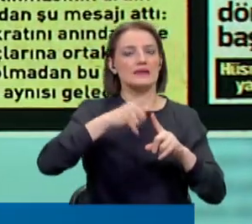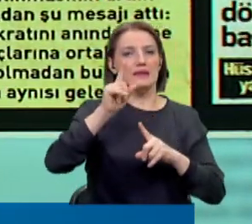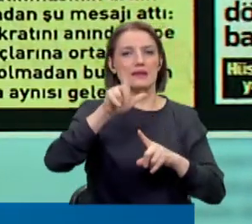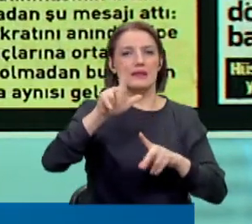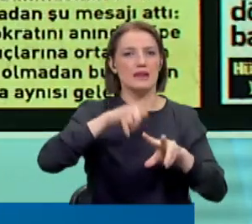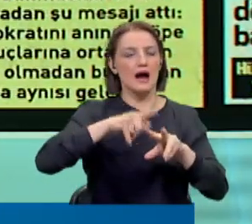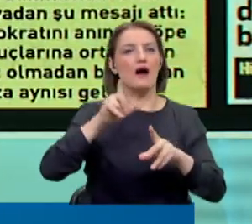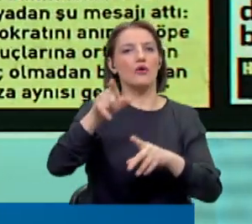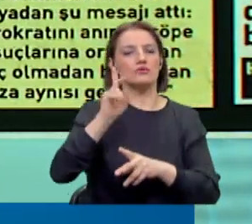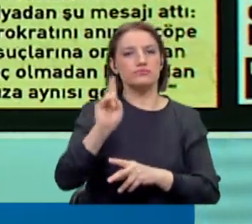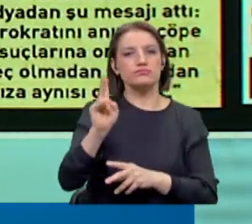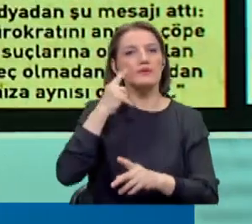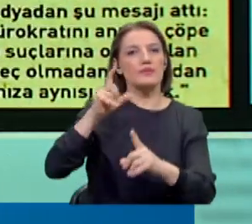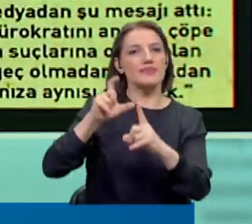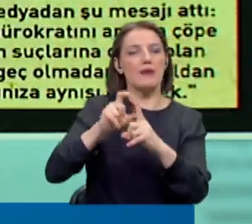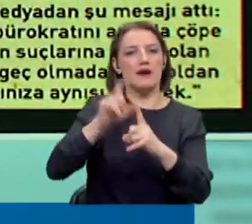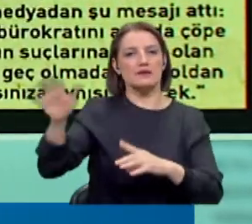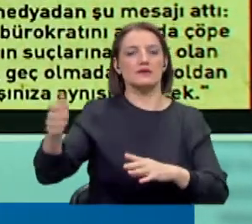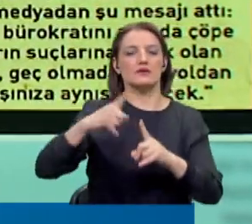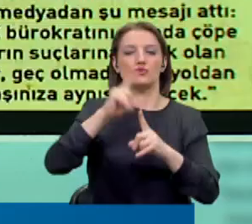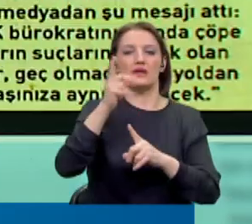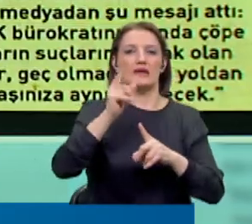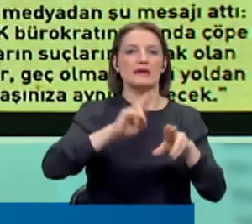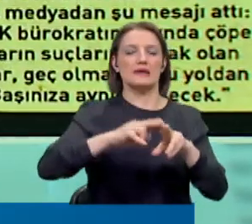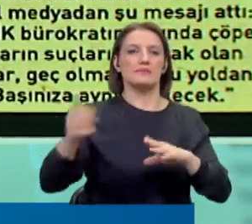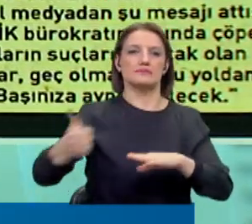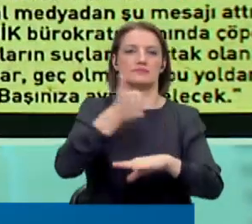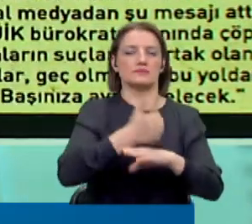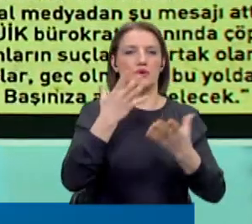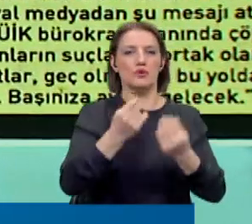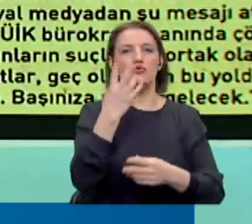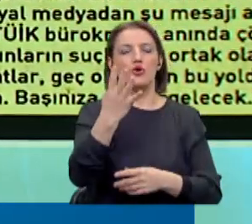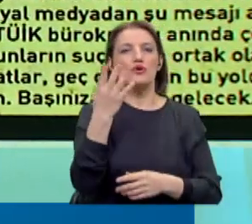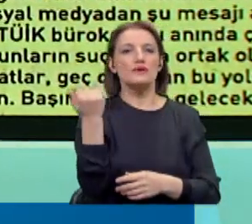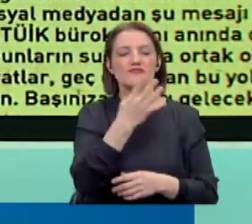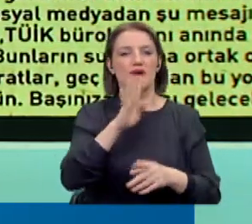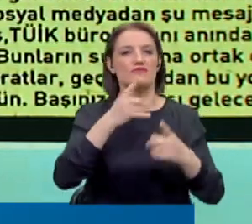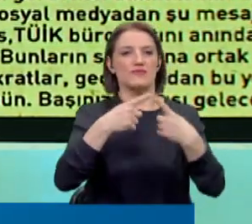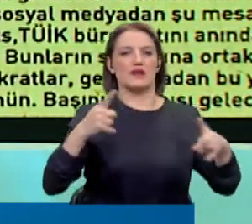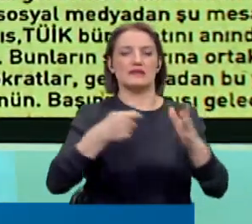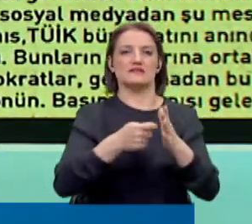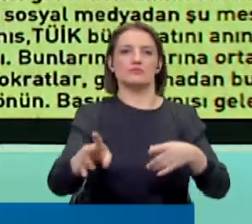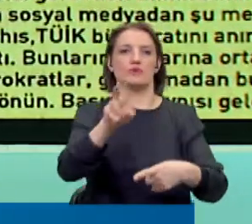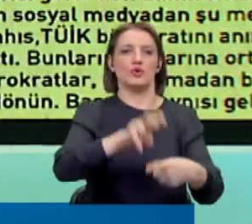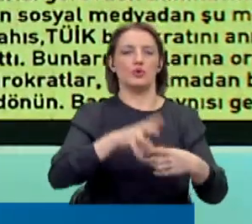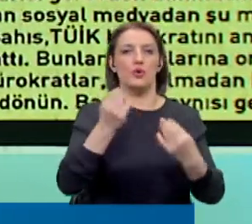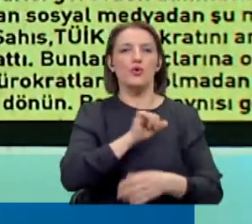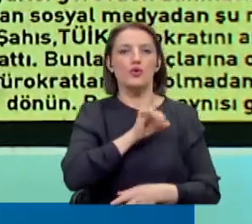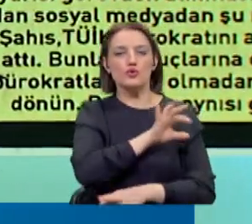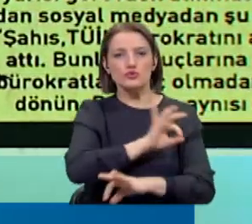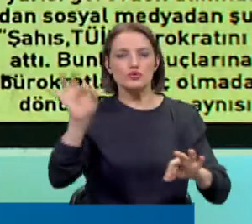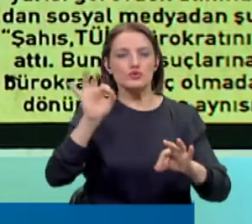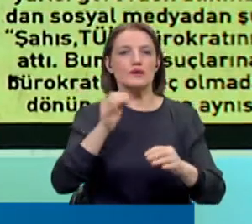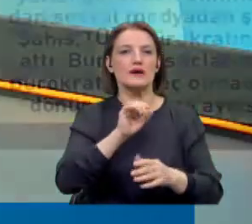kurumda bir yıldan az bir süre de başkanlık koltuğuna dört farklı isim oturmuş oldu Korkusuz